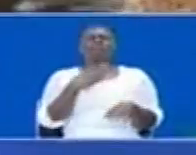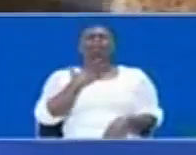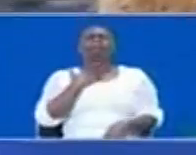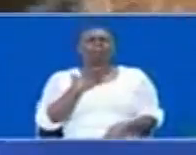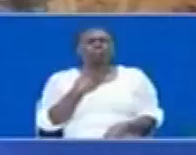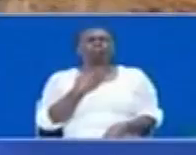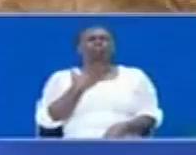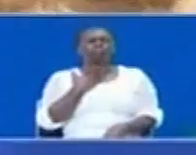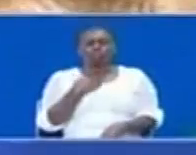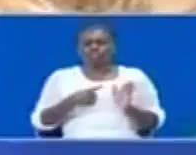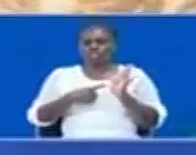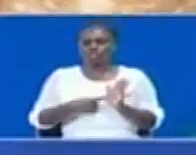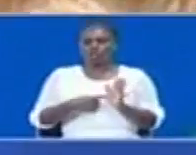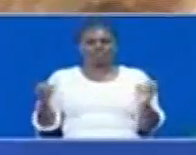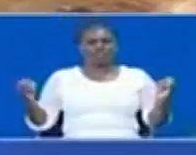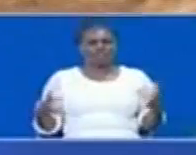walionayo ni dhahiri.